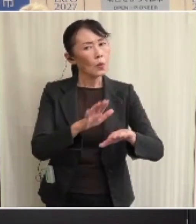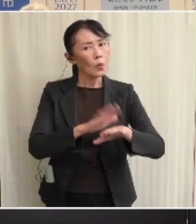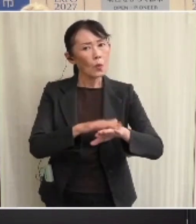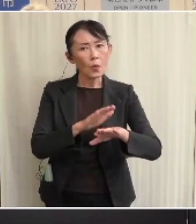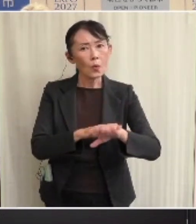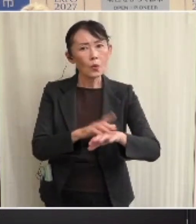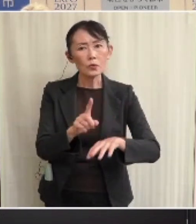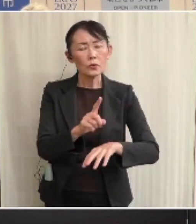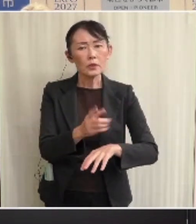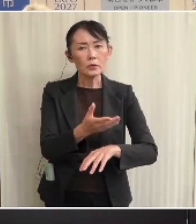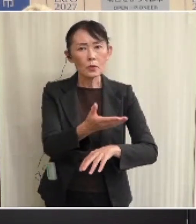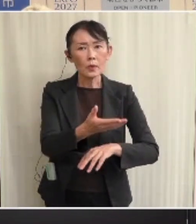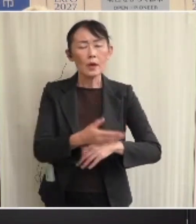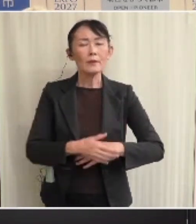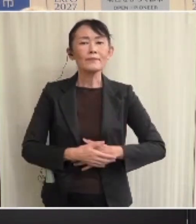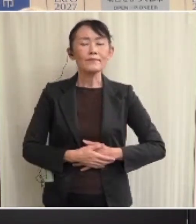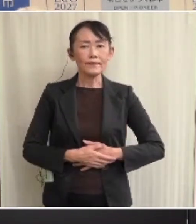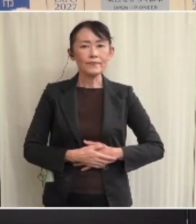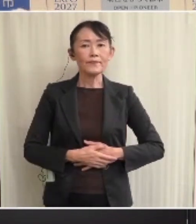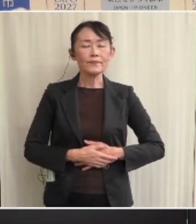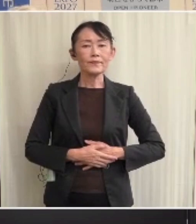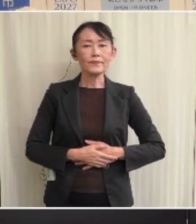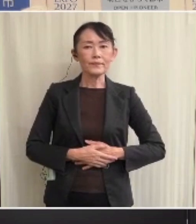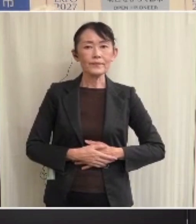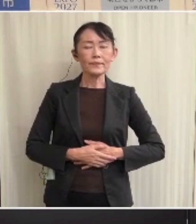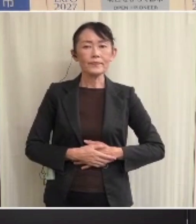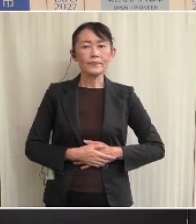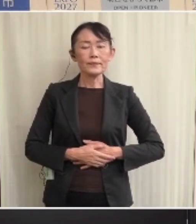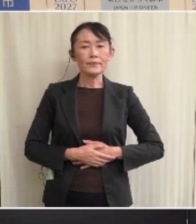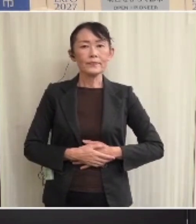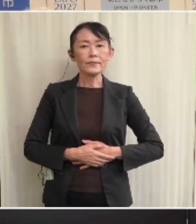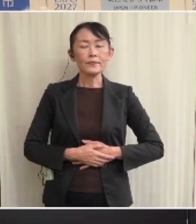ことを想定されているんでしょうか。 確かに、